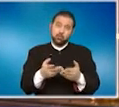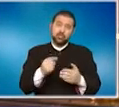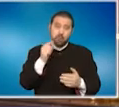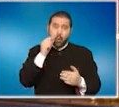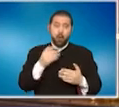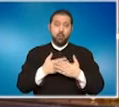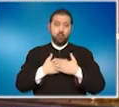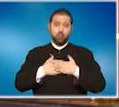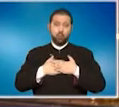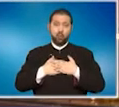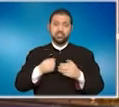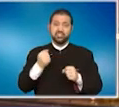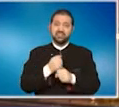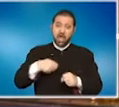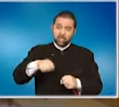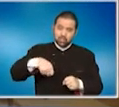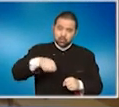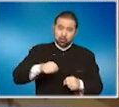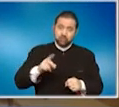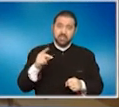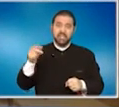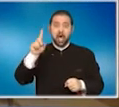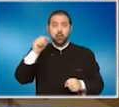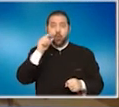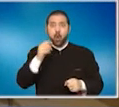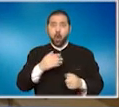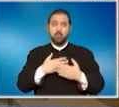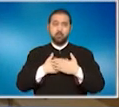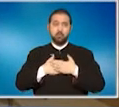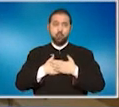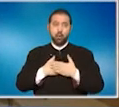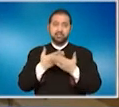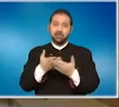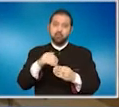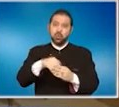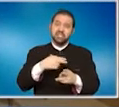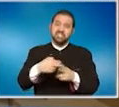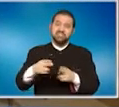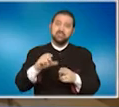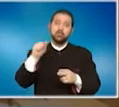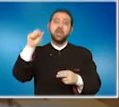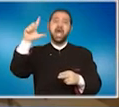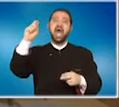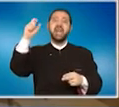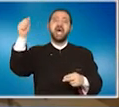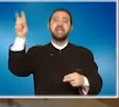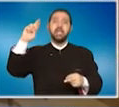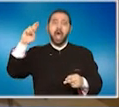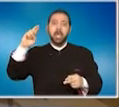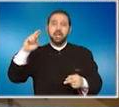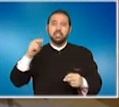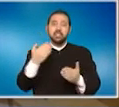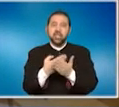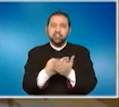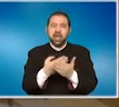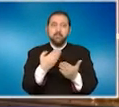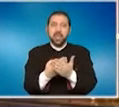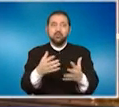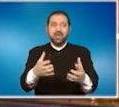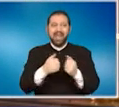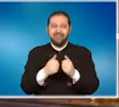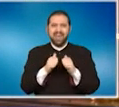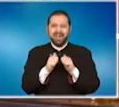altcumva mortul nu are voie să fie pus în biserică, da? Ei, în această situație, l-a dus în Sfântul Altar, da? Pentru că știa sigur că se va întoarce cu el viu, deci